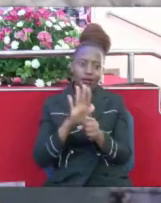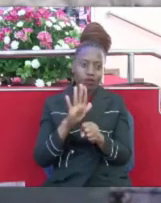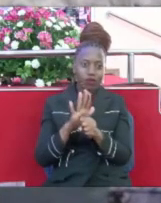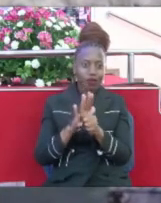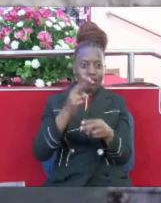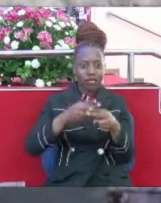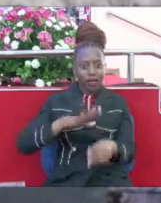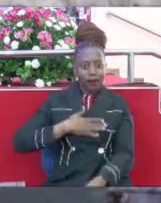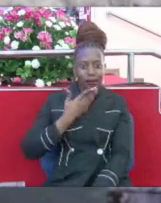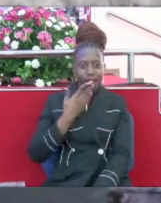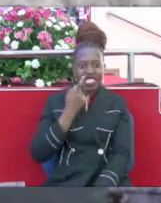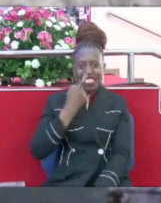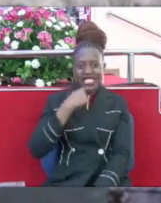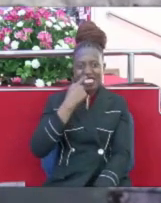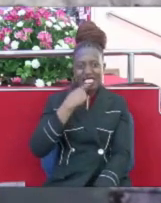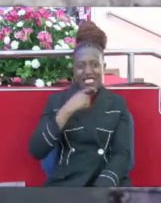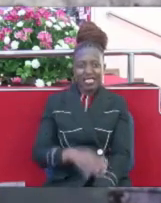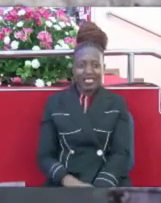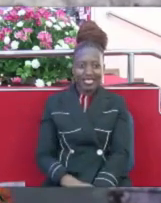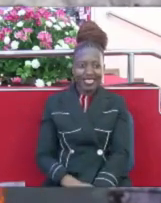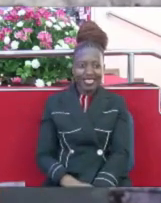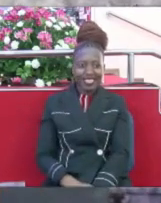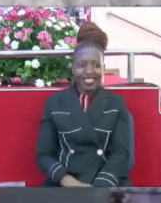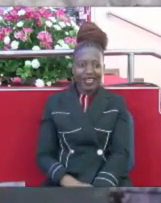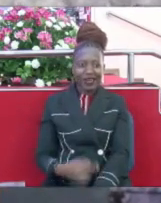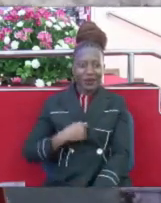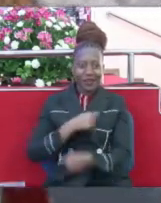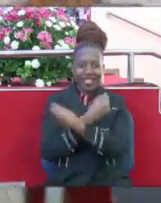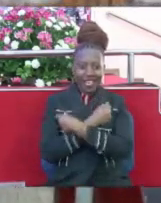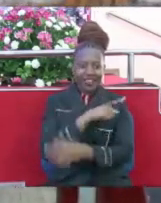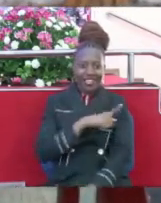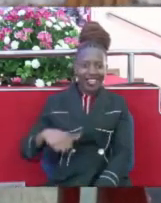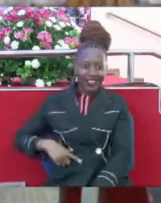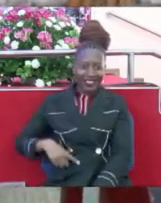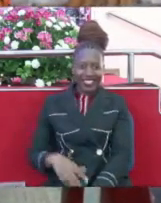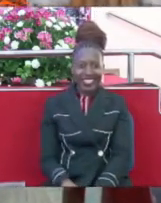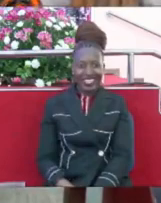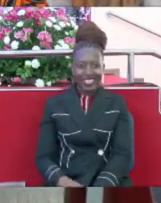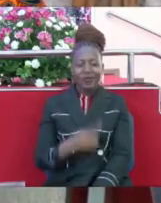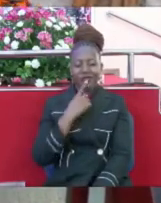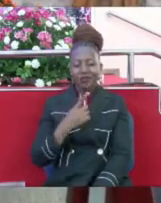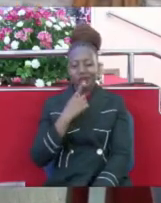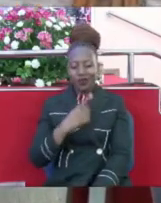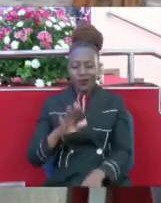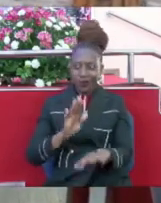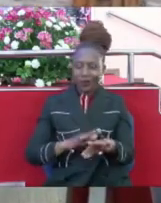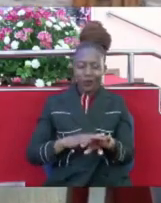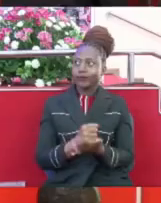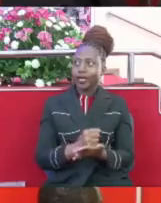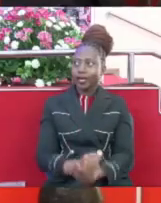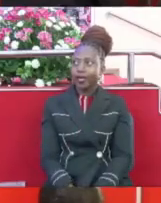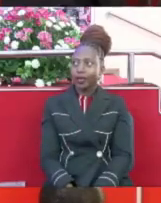My name is Millicent Kaunda. Kwa jina langu ni Millicent Kaunda. And I love the Lord. Na nampenda Bwana. He has been so good to me. Amekuwa mwema